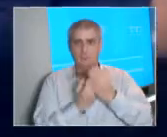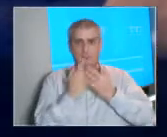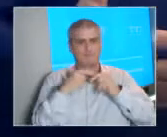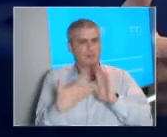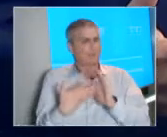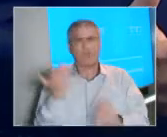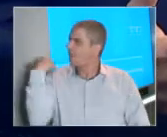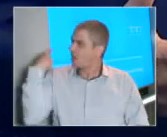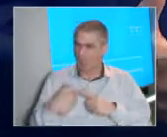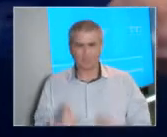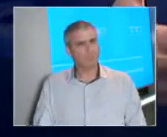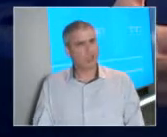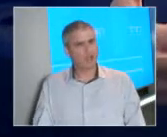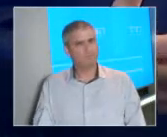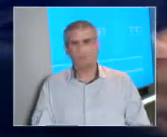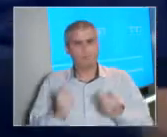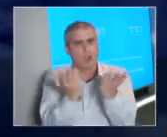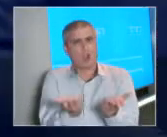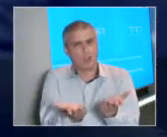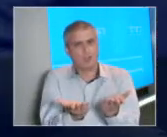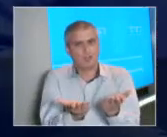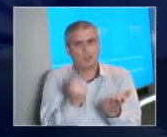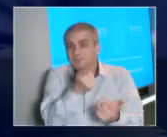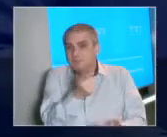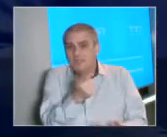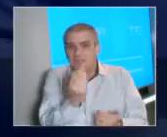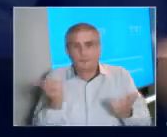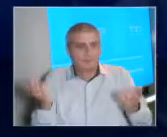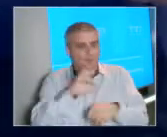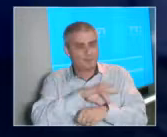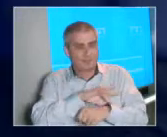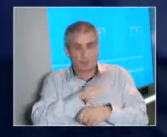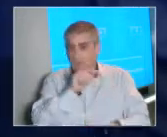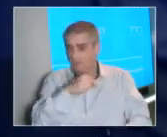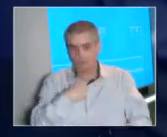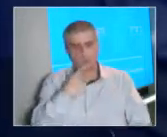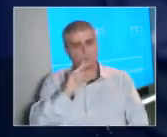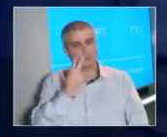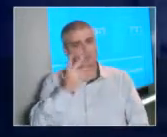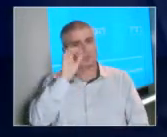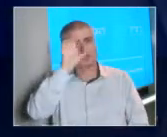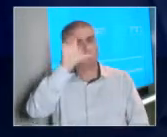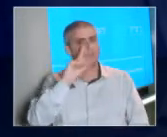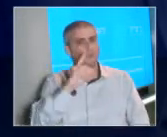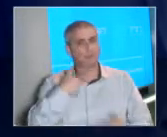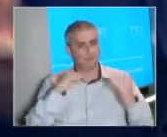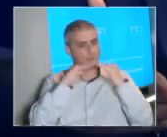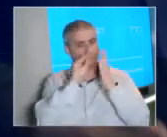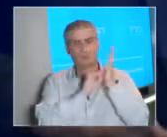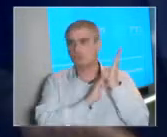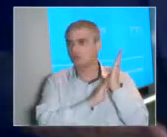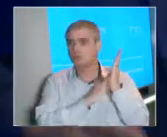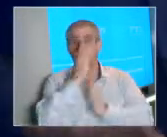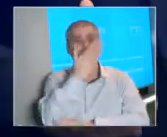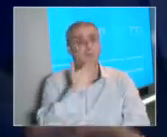בדיקה. איפה הייתם עד עכשיו? מה קורה לכם? עכשיו, זה מערכת רפואית, וגם כאן, שוב אני חוזר ל-OECD, בוא נשווה קצת נתונים.